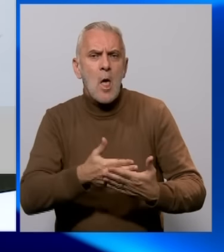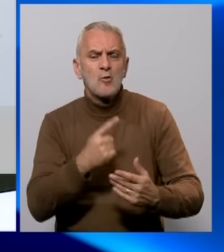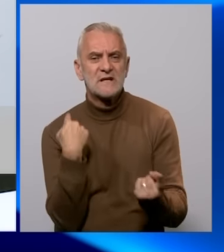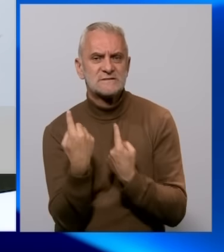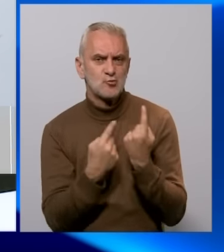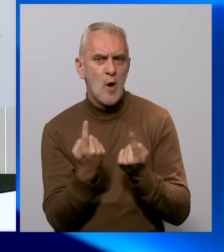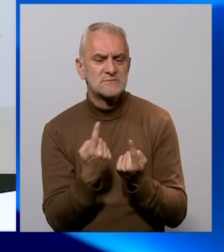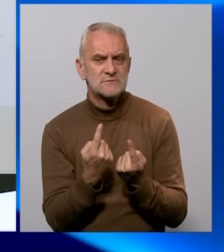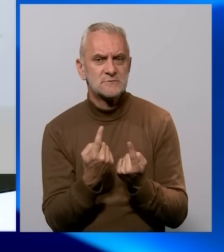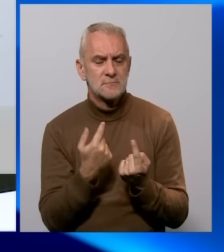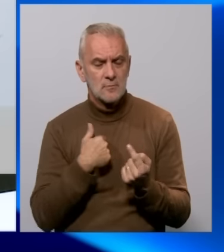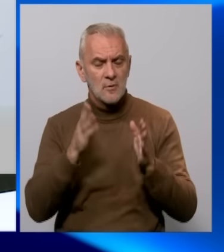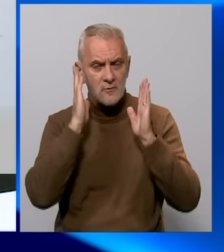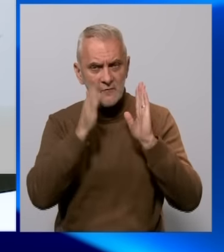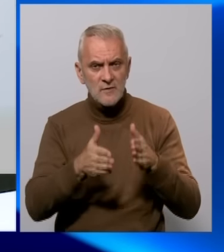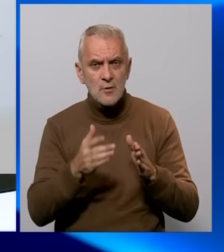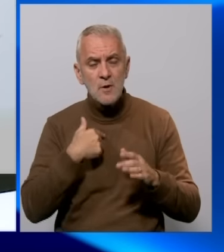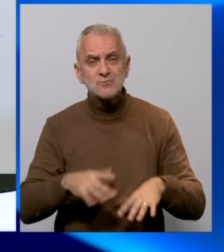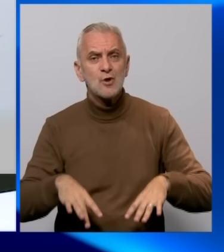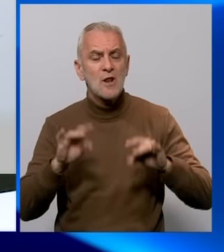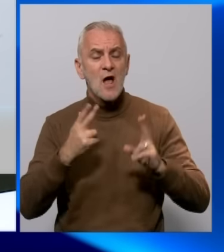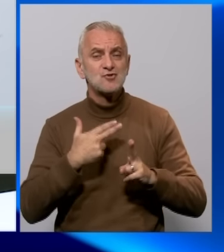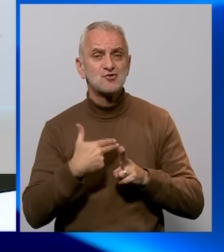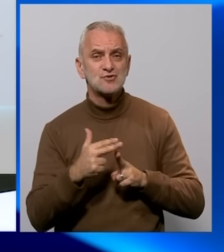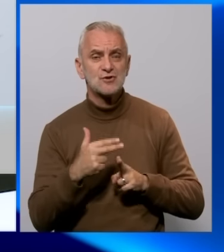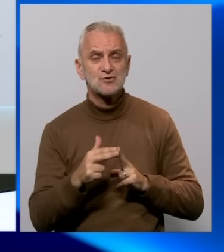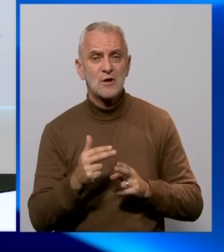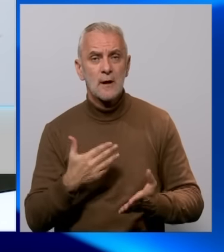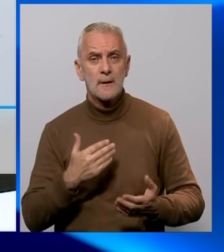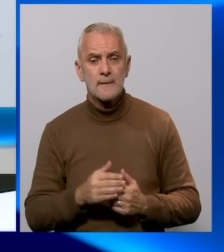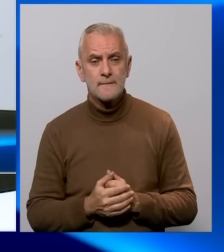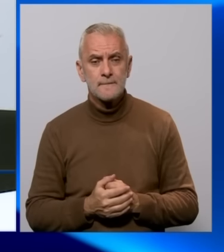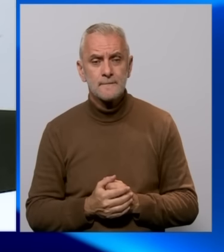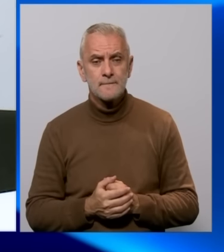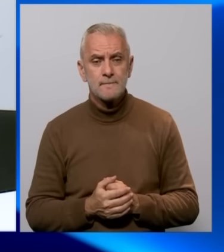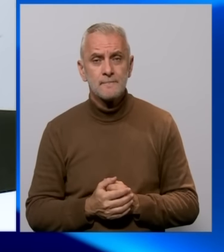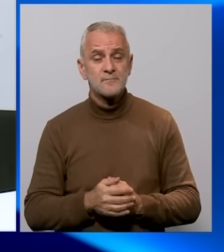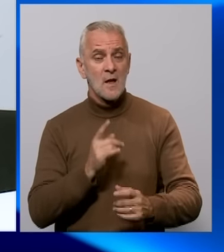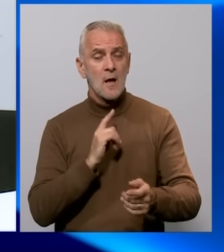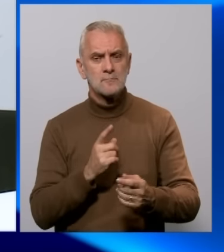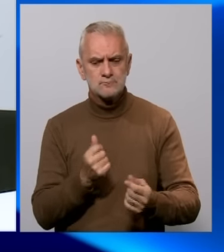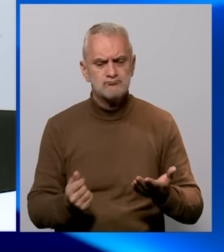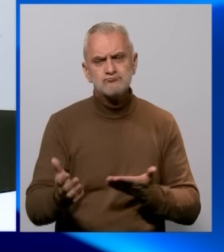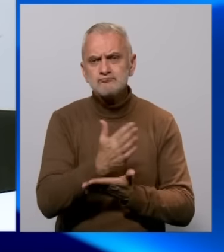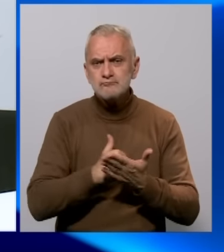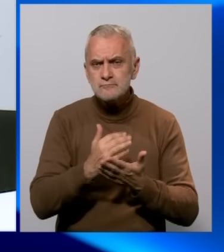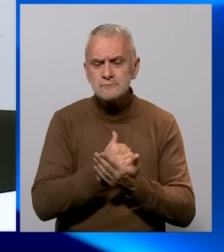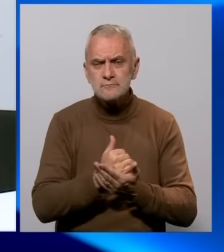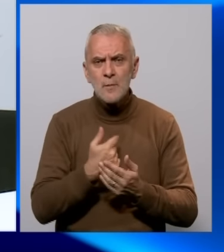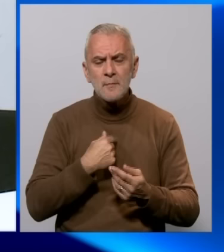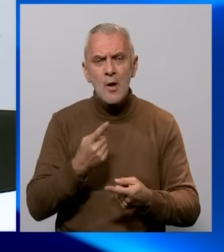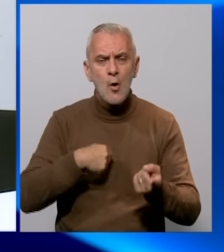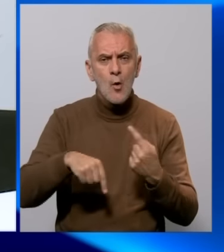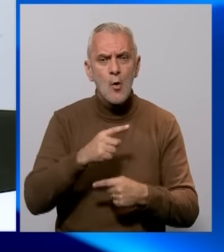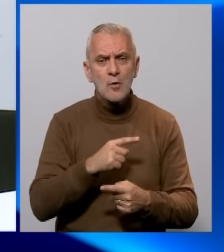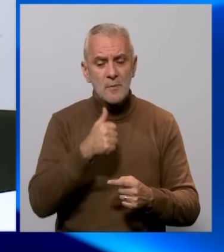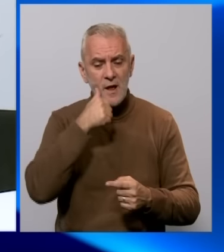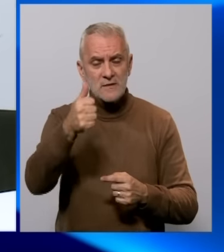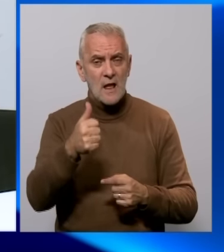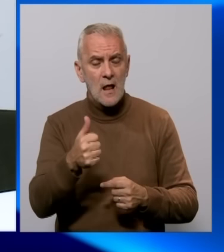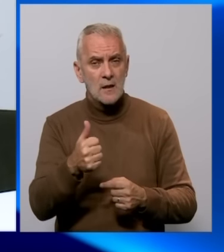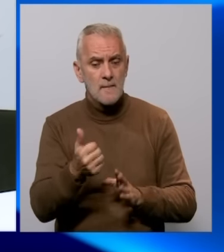vjerujemo da ćemo sigurno naći rješenja da promet preusmjerimo dan prije,